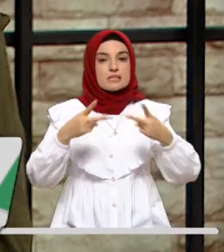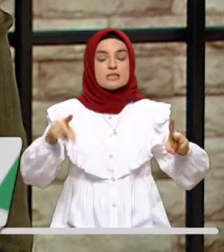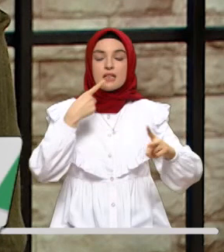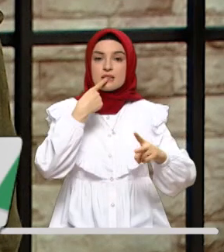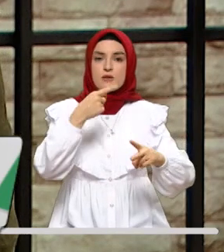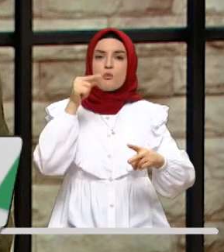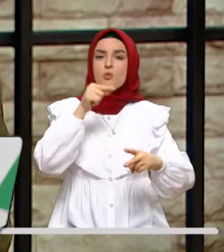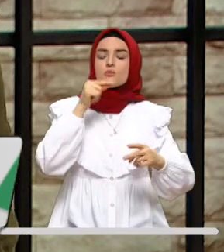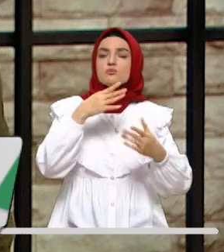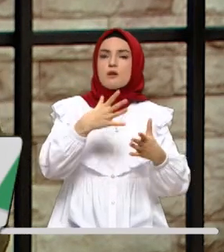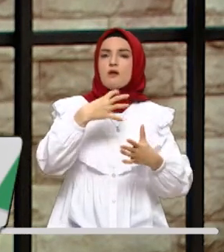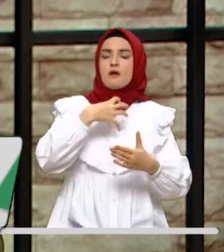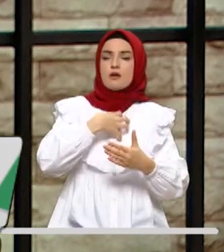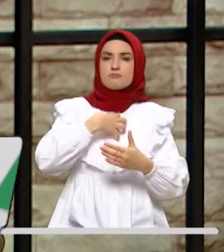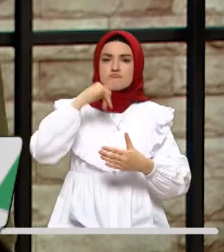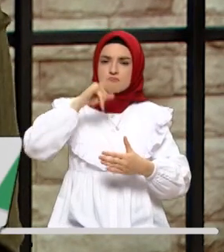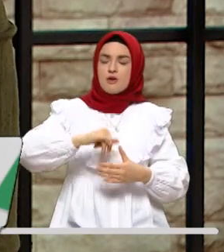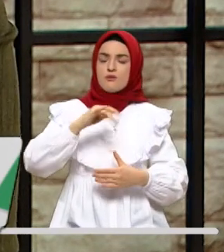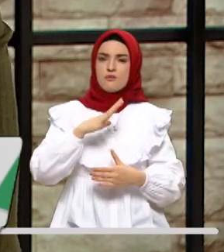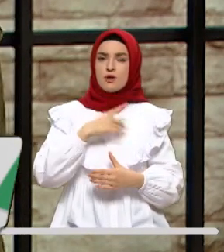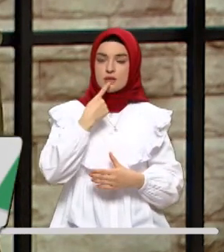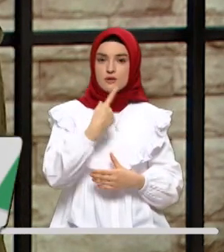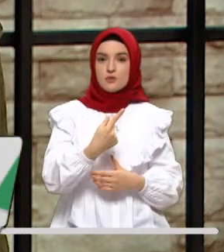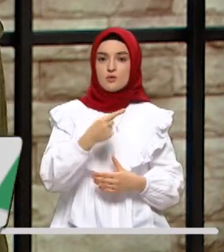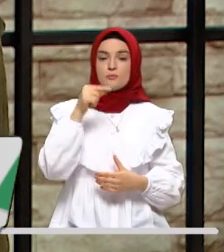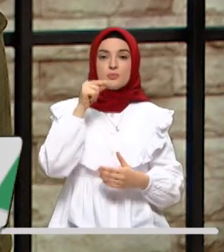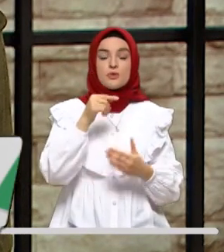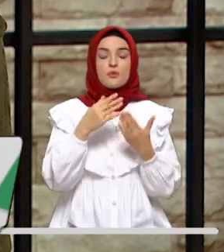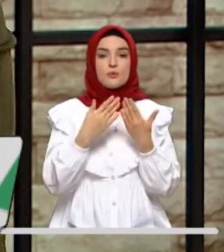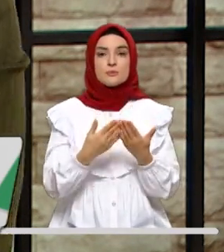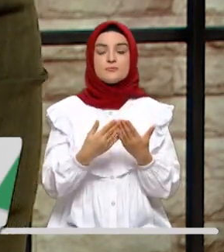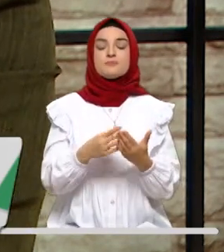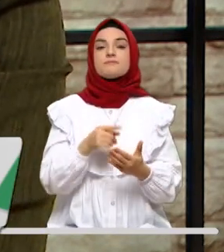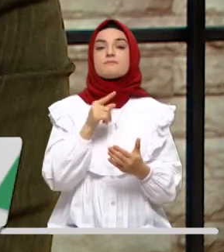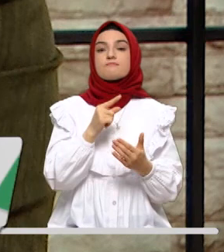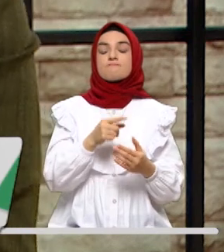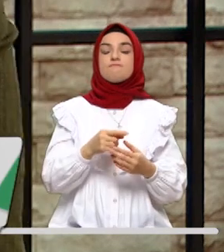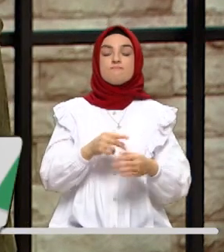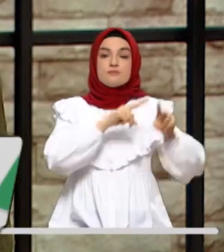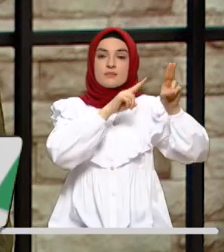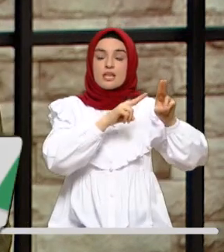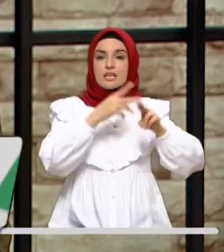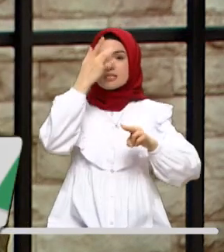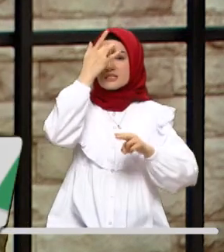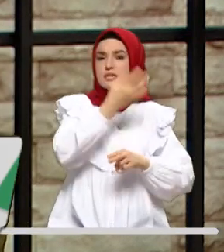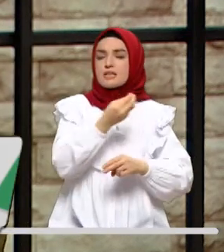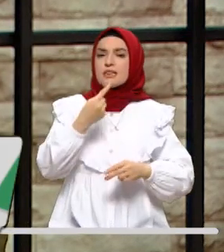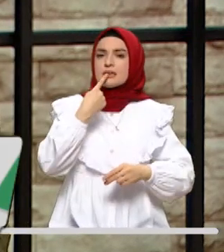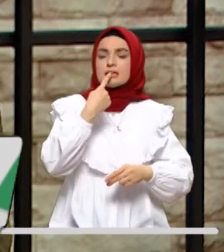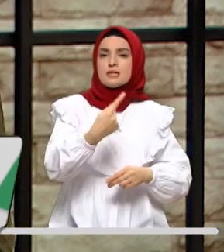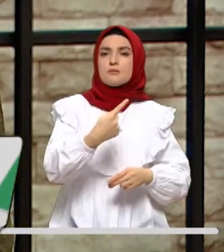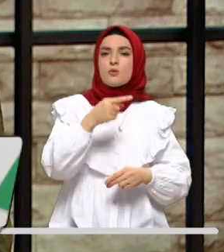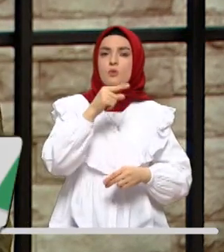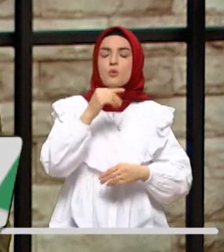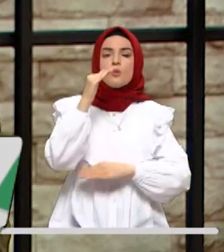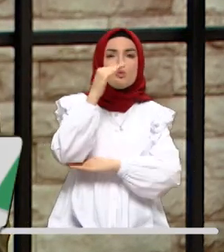hak sana ait. Ve çünkü o hak öyle sana ait ki sen Çanakkale şehitlerinde dediği gibi o rükû